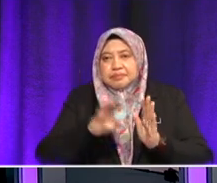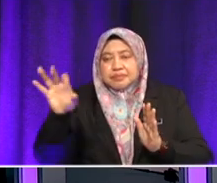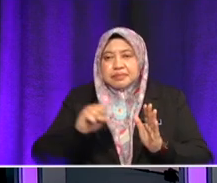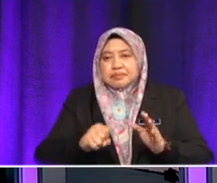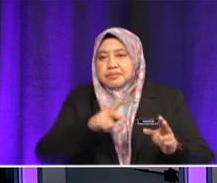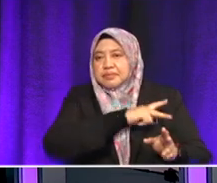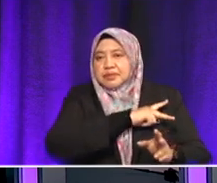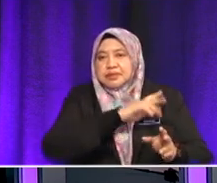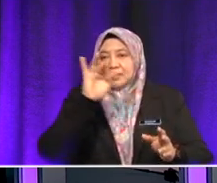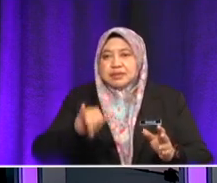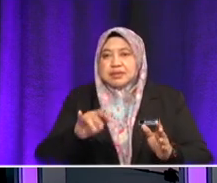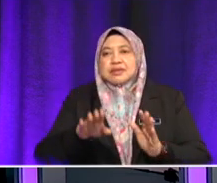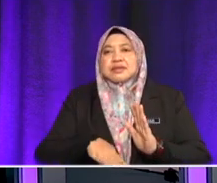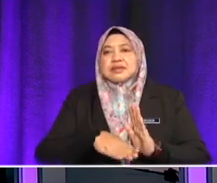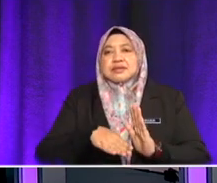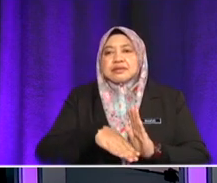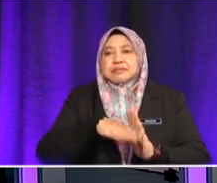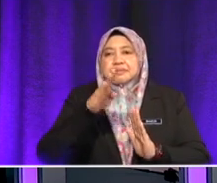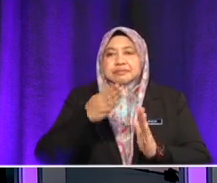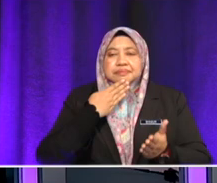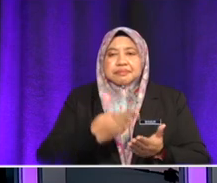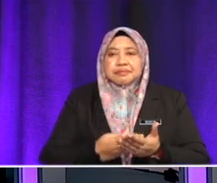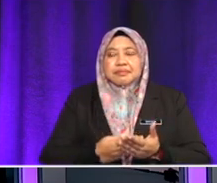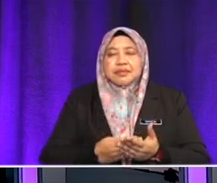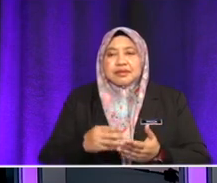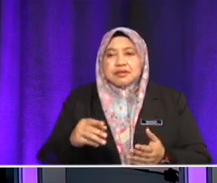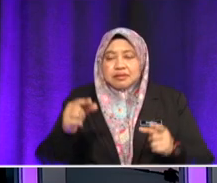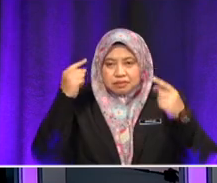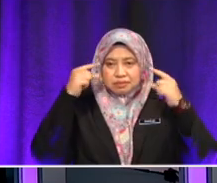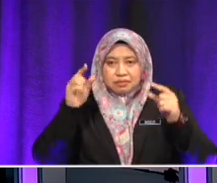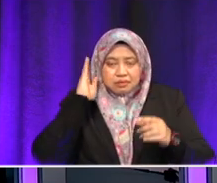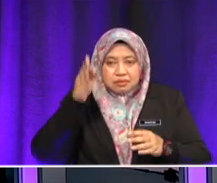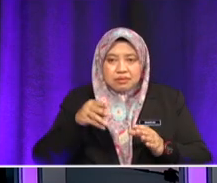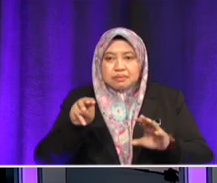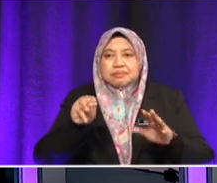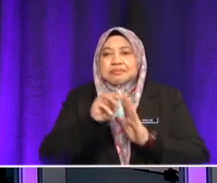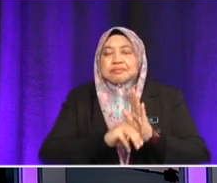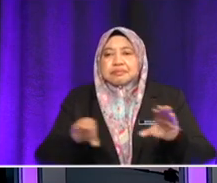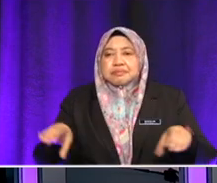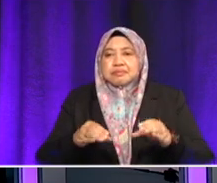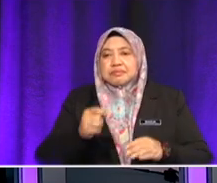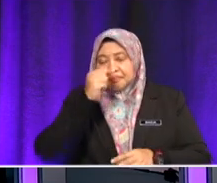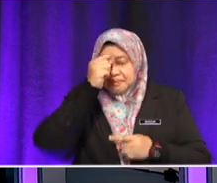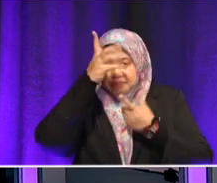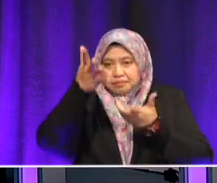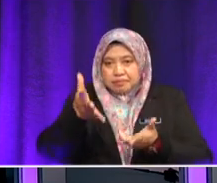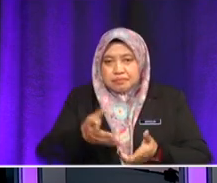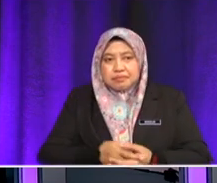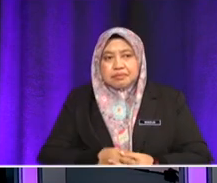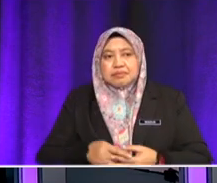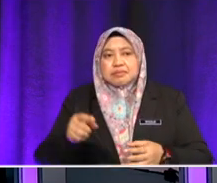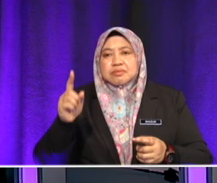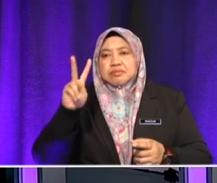dan akhir sekali Selepas itu murid guru akan membuat pelaporan pelaporan ini